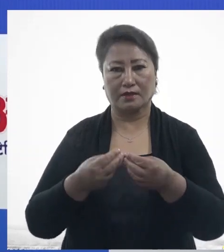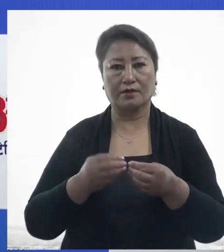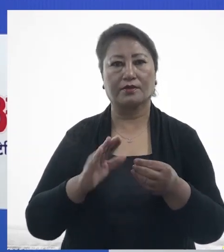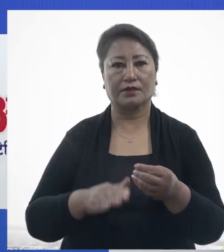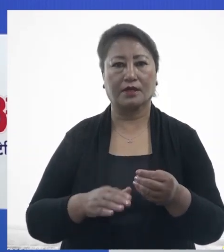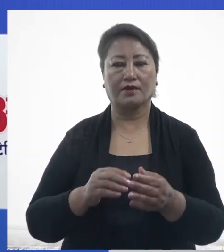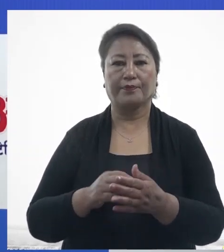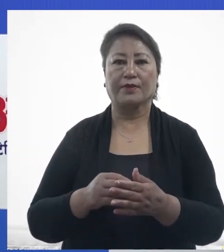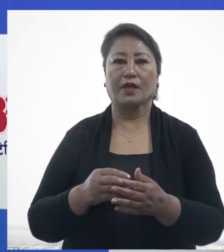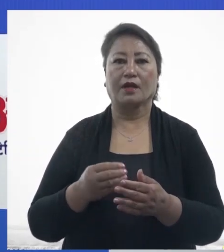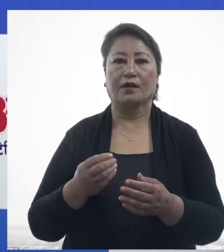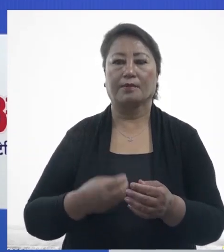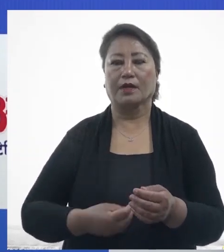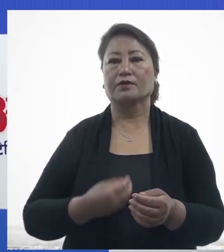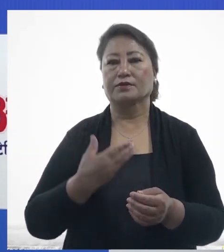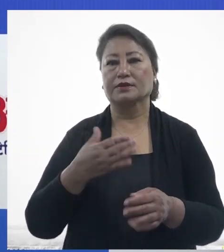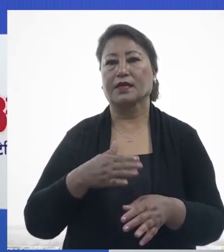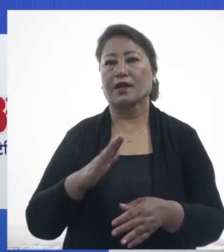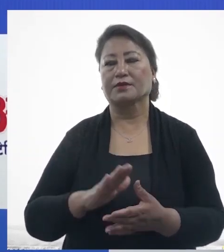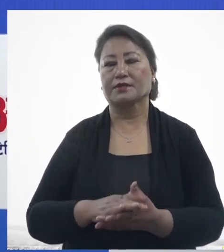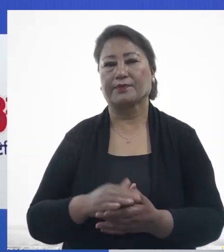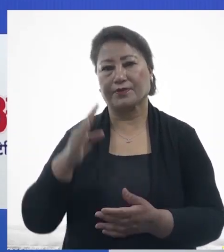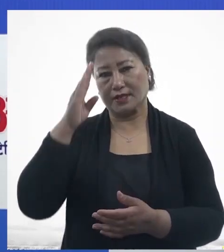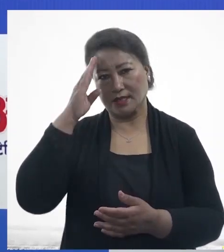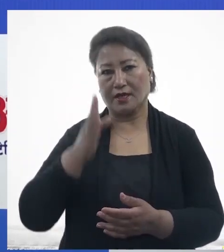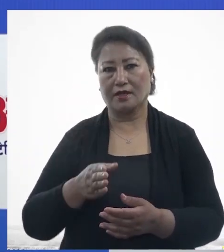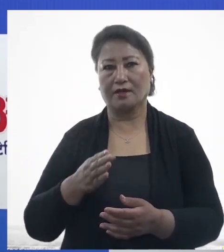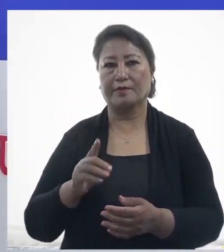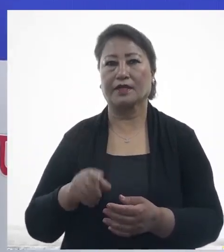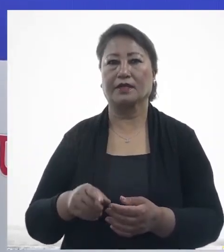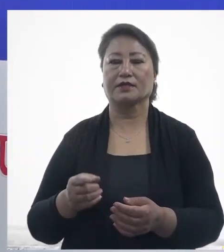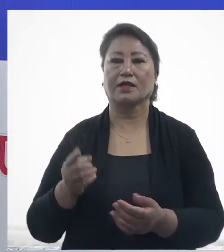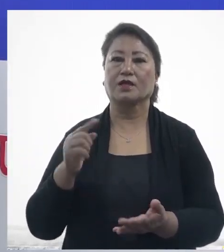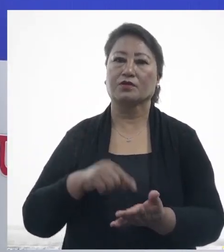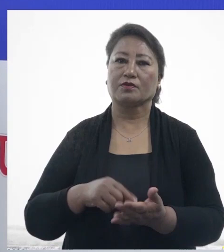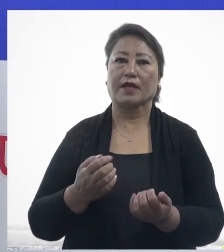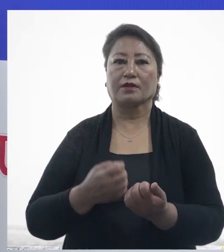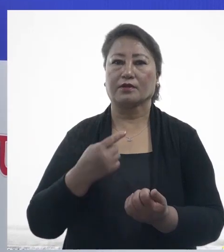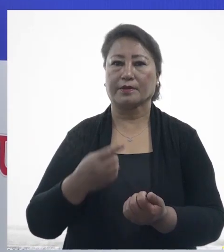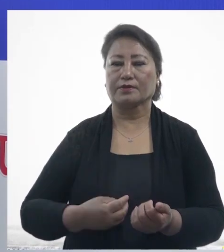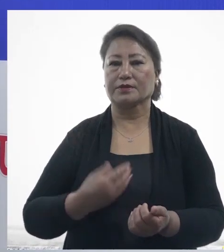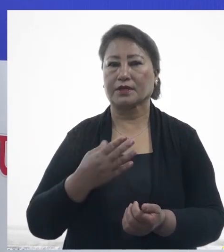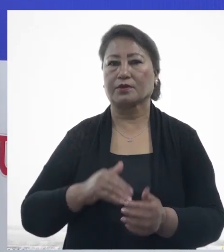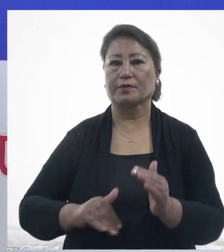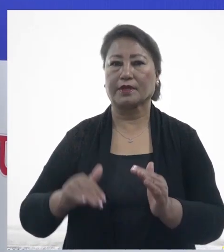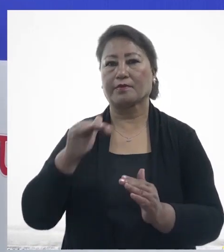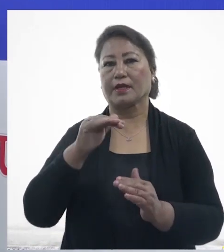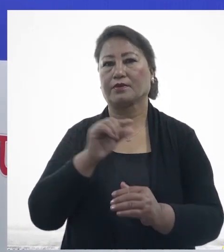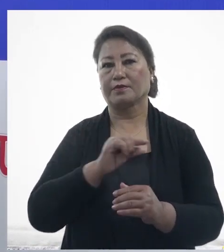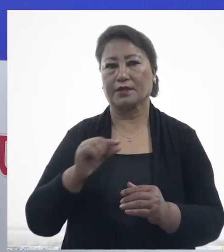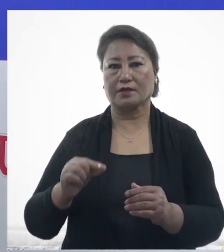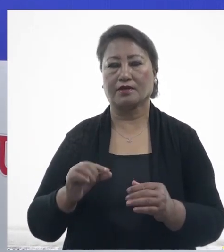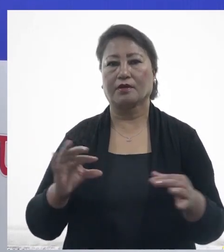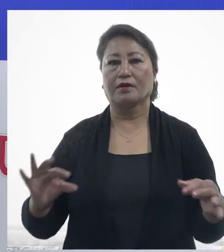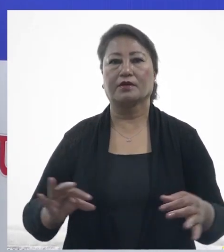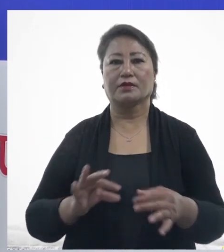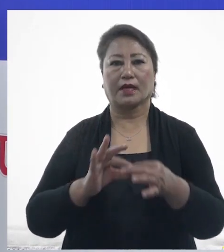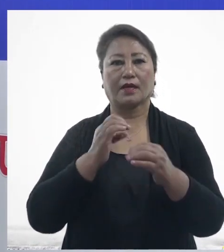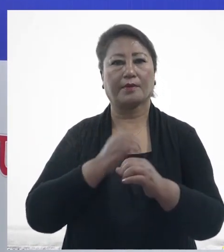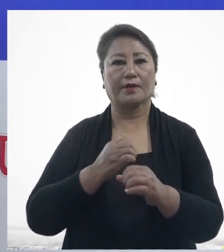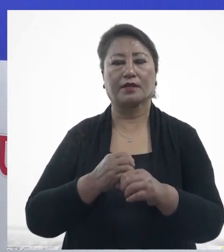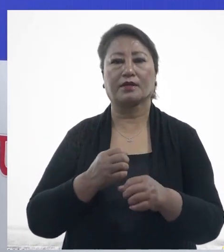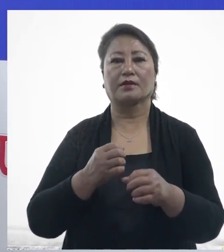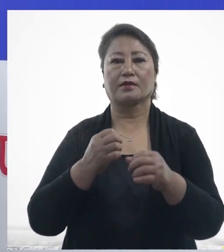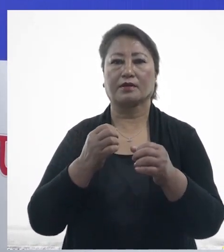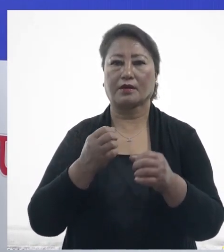पनि तर हामीले एउटा खुसी लाग्यो सरकारले पनि रिकगनाइज गरिदियो भन्ने कुरामा एउटा खुसी लागेको छ। त्योभन्दा माथिको कुरामा चाहिँ हाम्रो सहकार्यहरू चाहिँ भएको छ तर आर्थिक पाटोमा